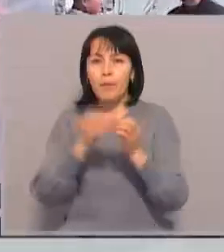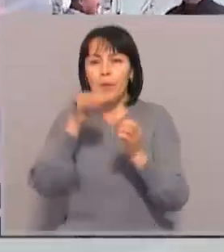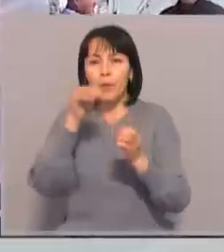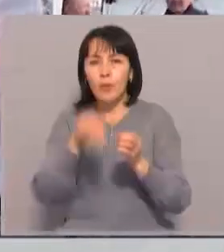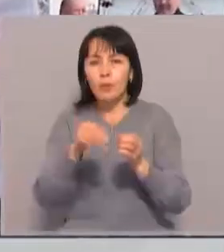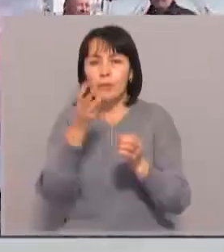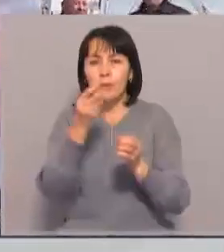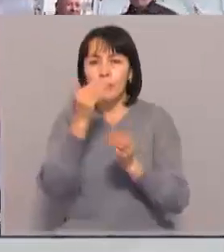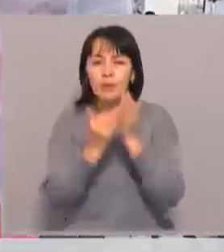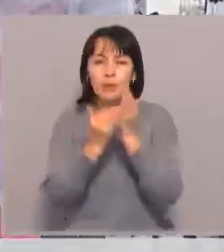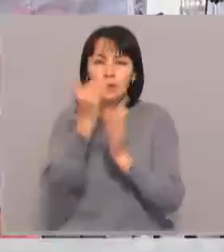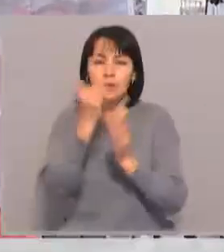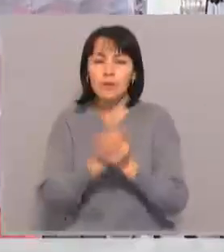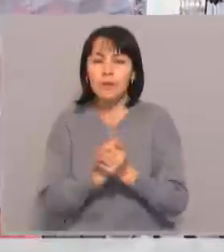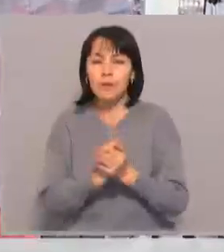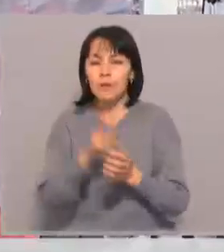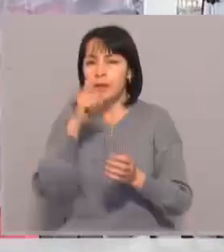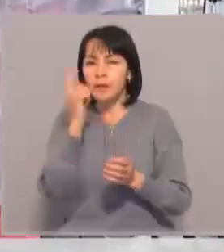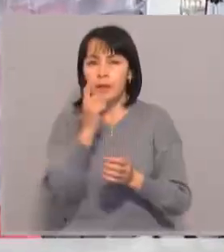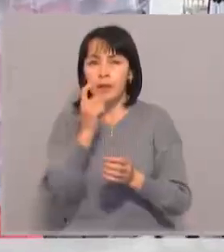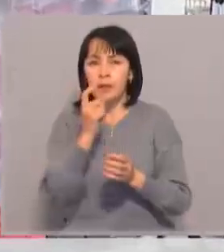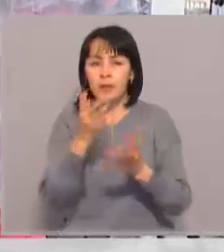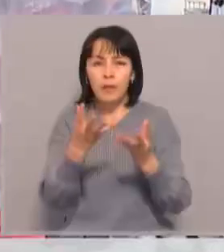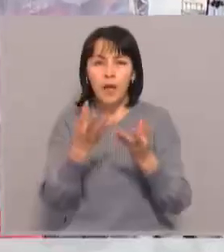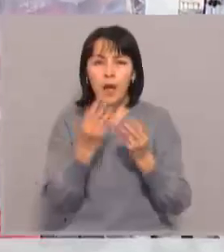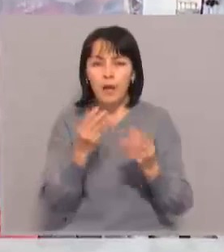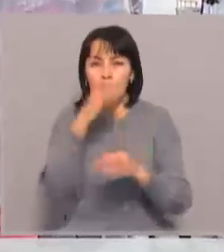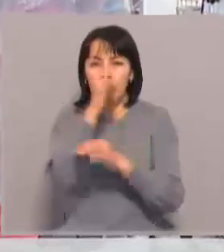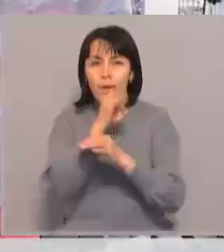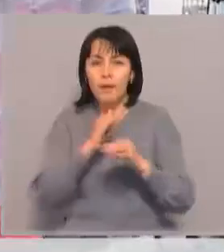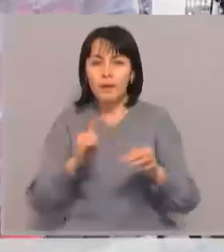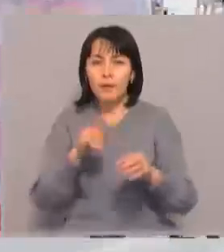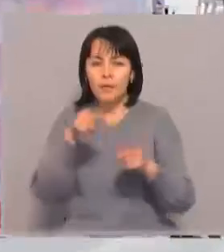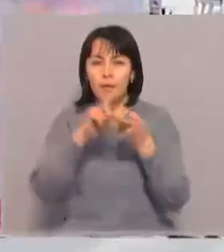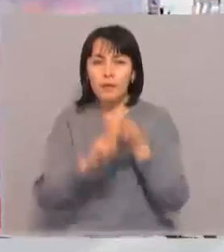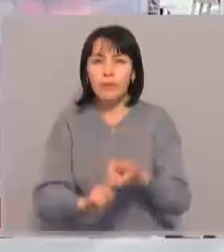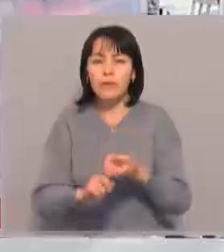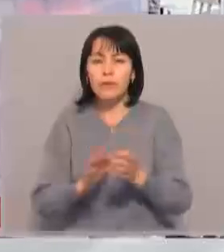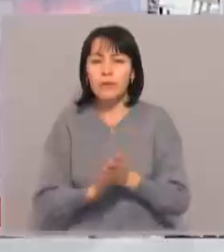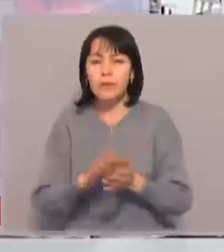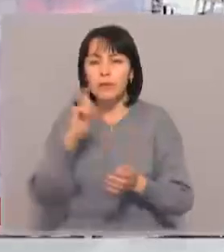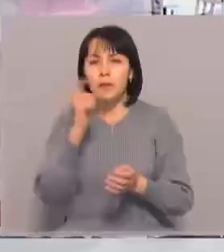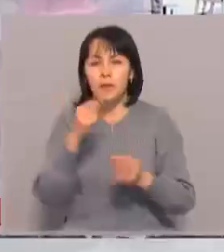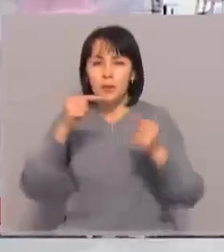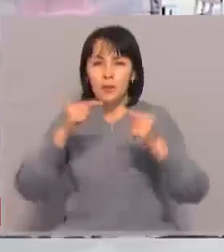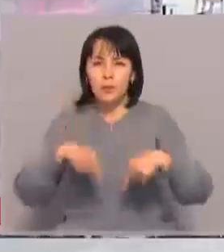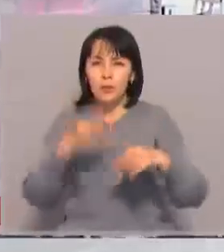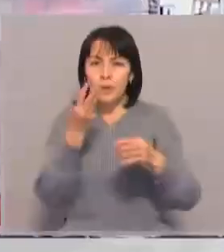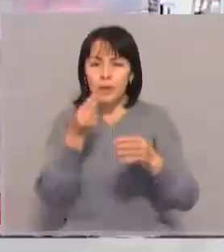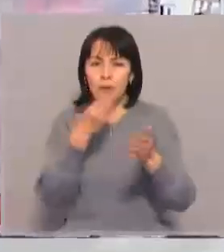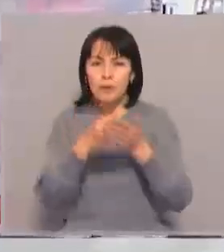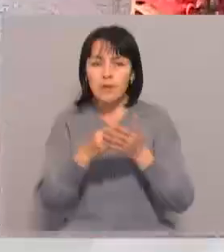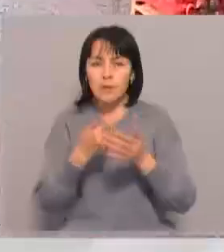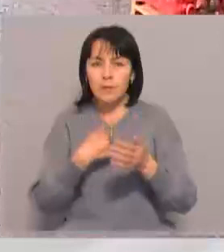мыңнан асады, 10 мың жобасы. Дихандар бермей атыр. Дихандарға байланысты, иә. Дихандар шамалы төмен берсе, төмен айып,